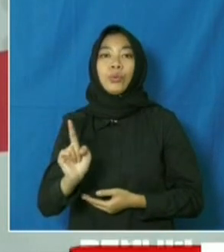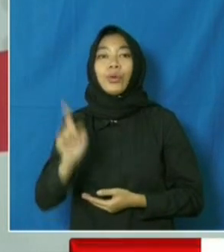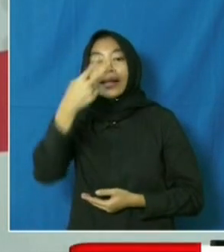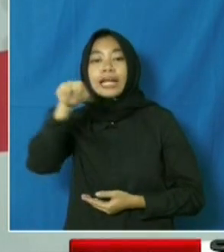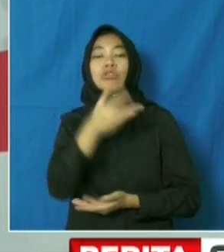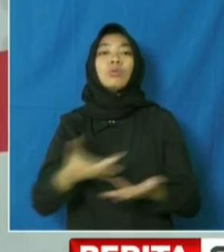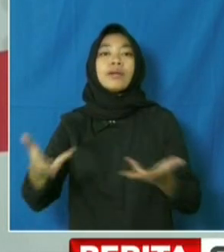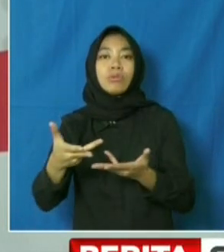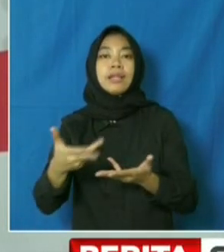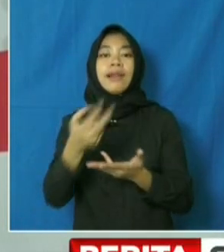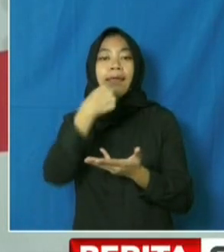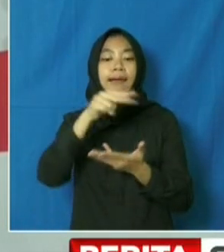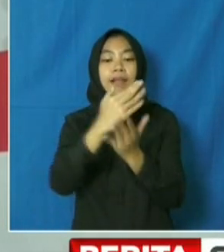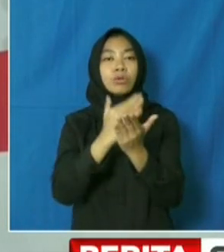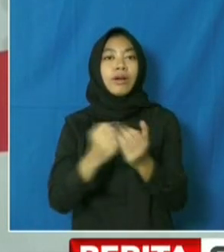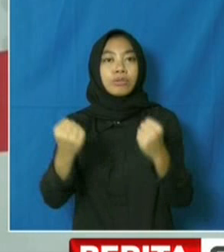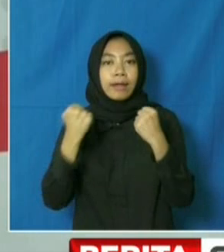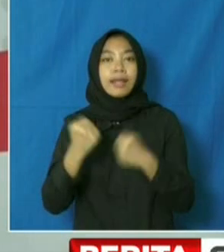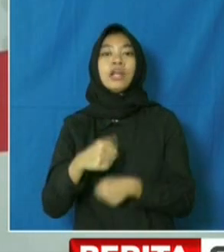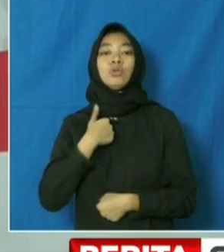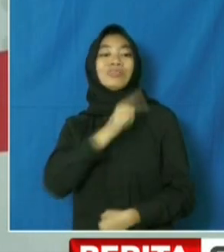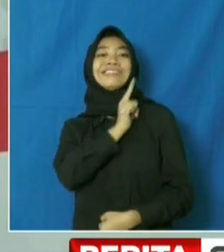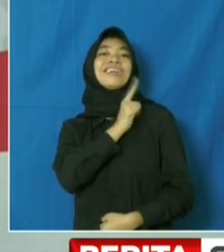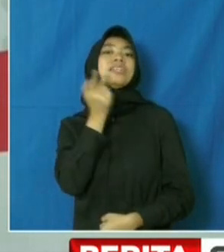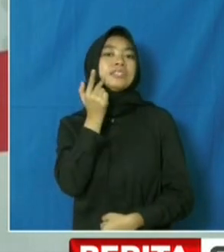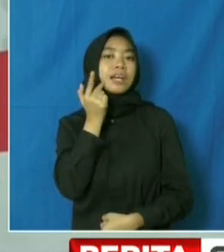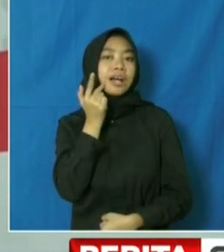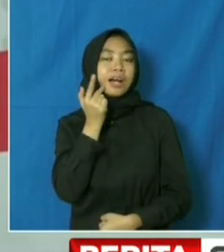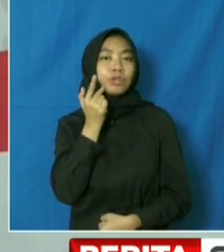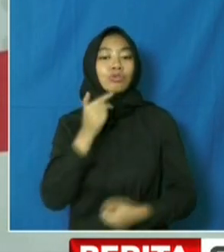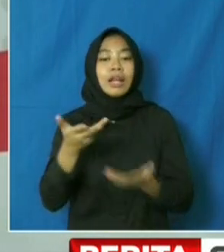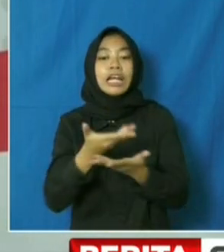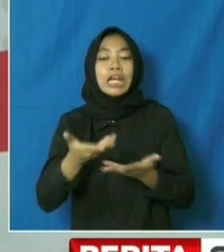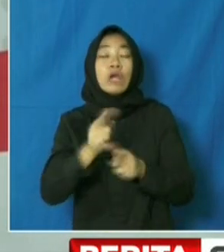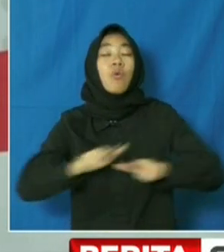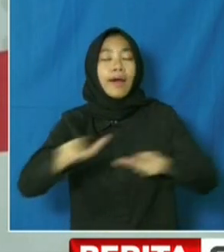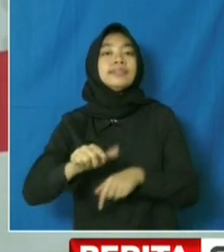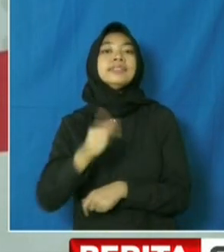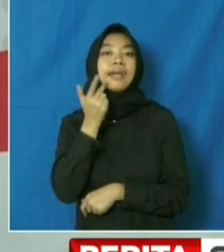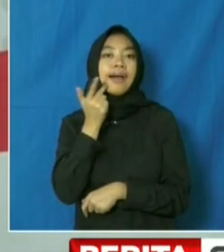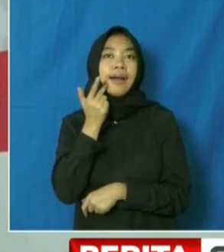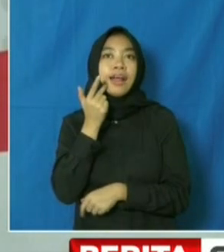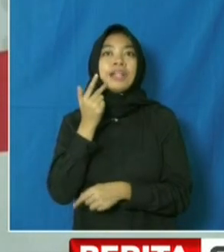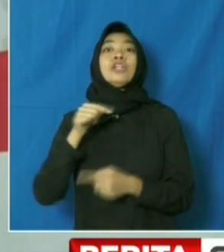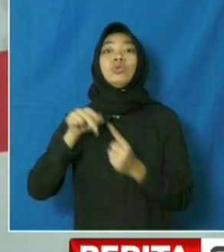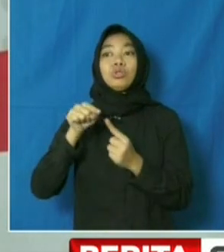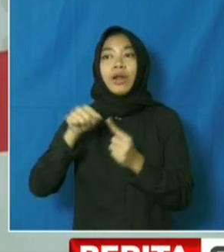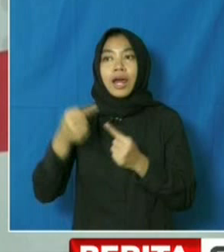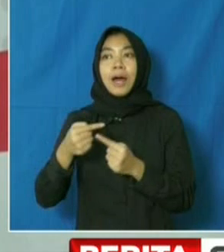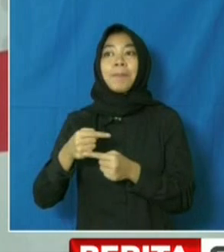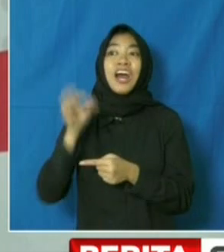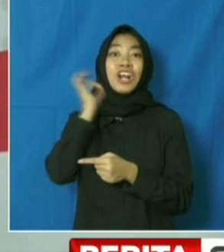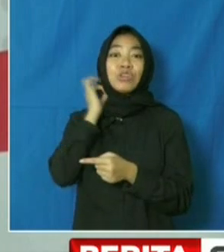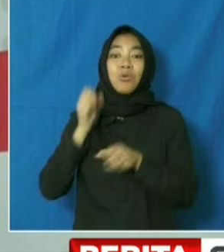kesehatan menjaga diri dan juga menjaga kesehatan lingkungannya agar potensi pemaparan itu